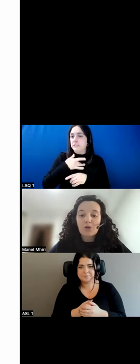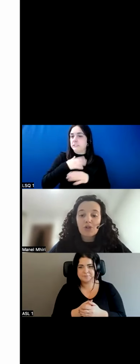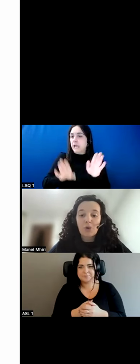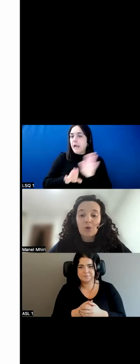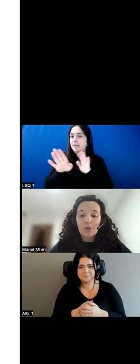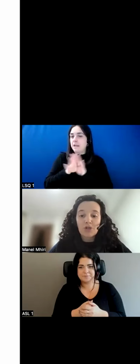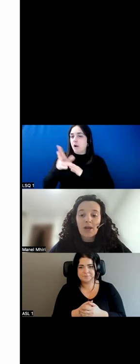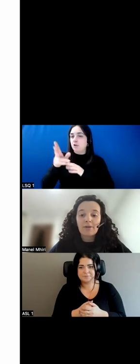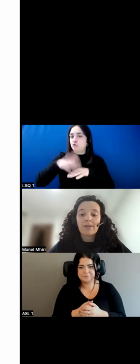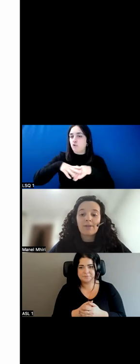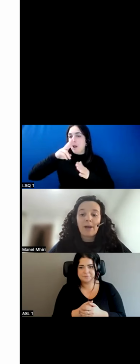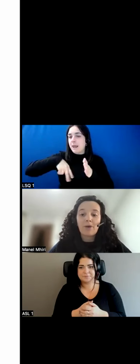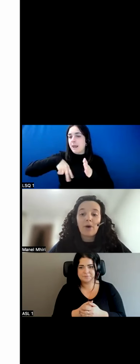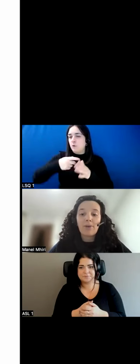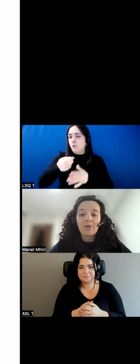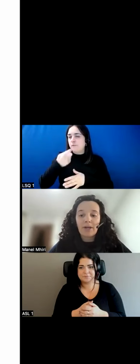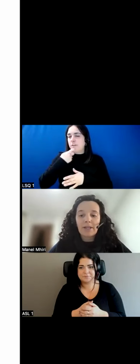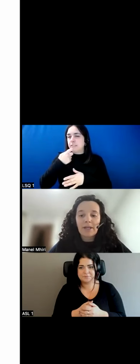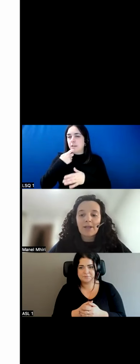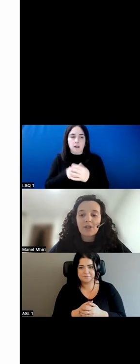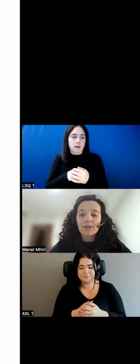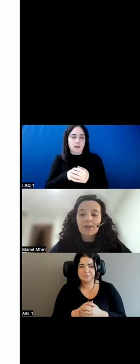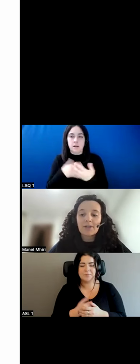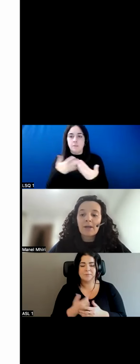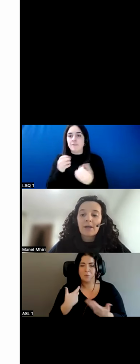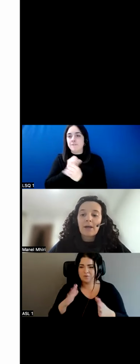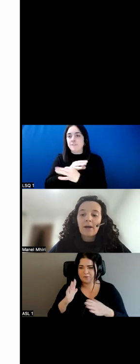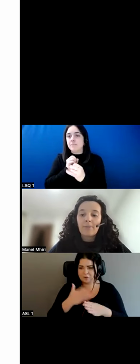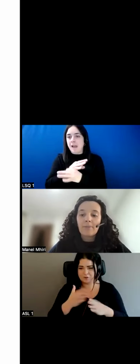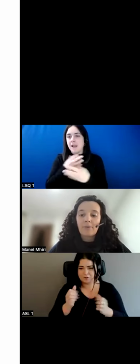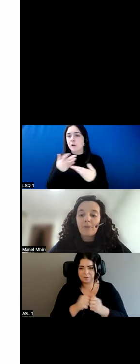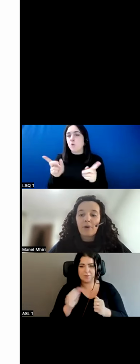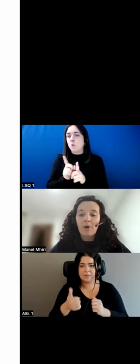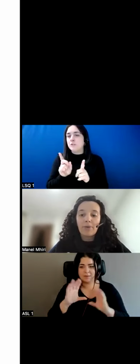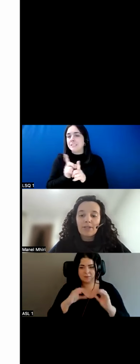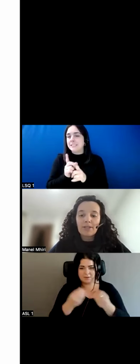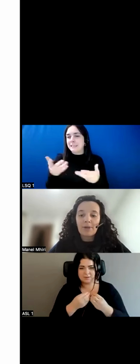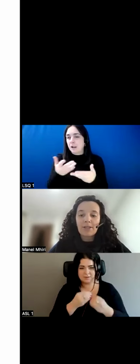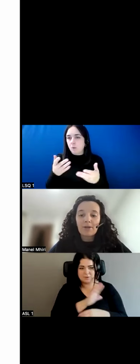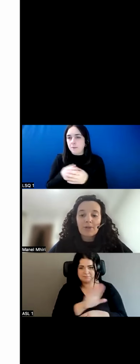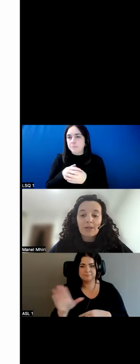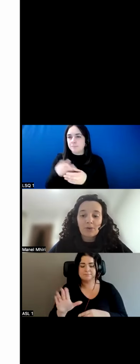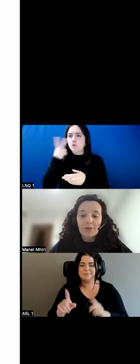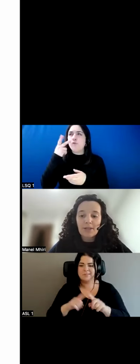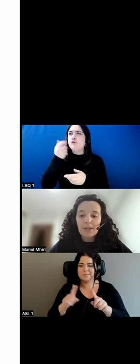finalement, notre rétroaction qui a été partagée par d'autres organisations,